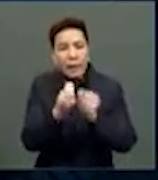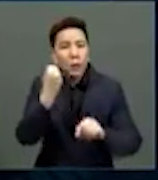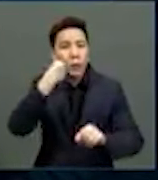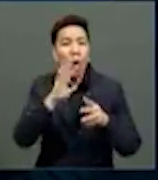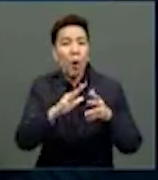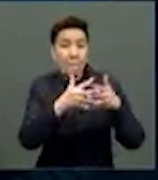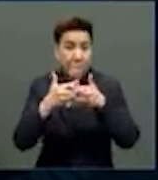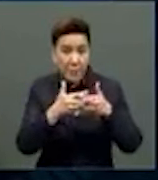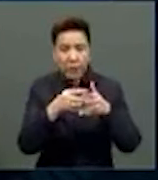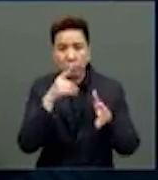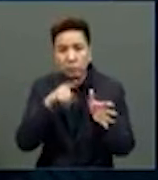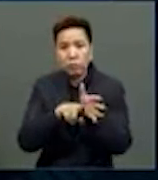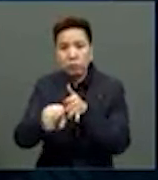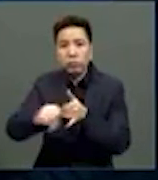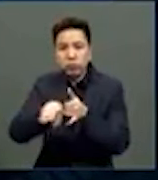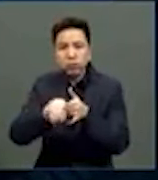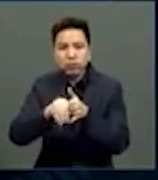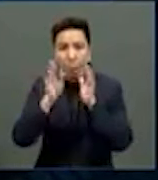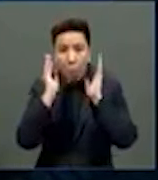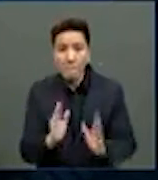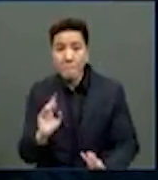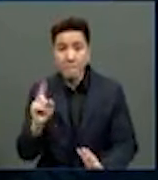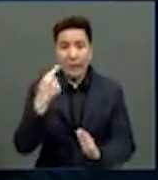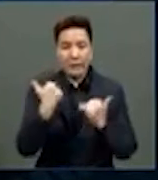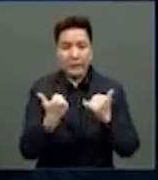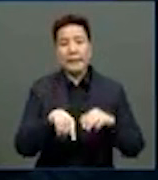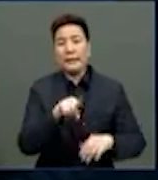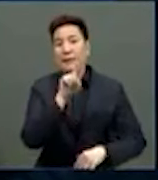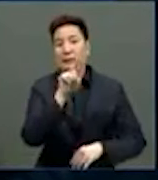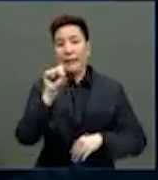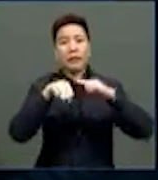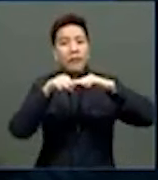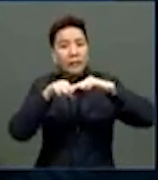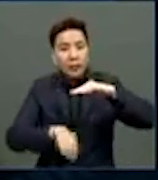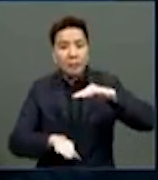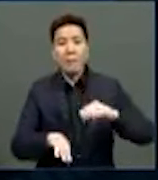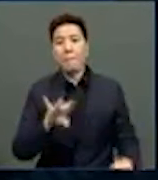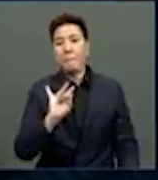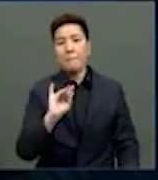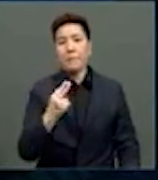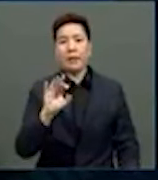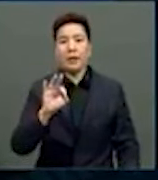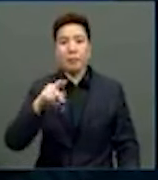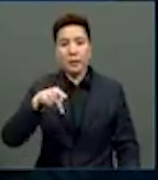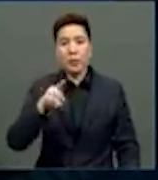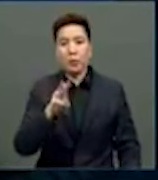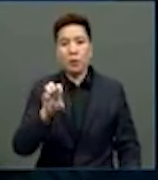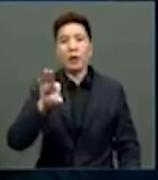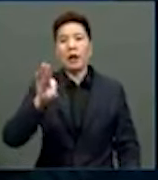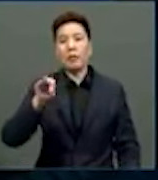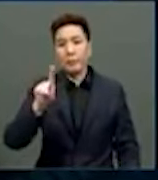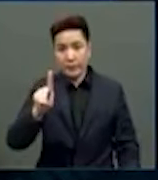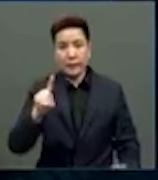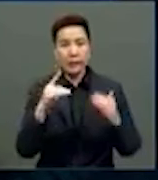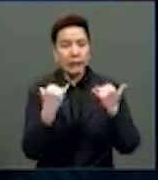จะเห็นว่าวันนี้ New Caseหรือผู้ติดเชื้อรายใหม่ต่ำกว่าแสนนะคะอยู่ที่800009691